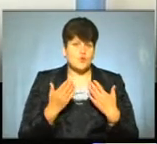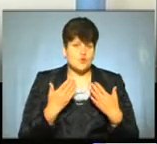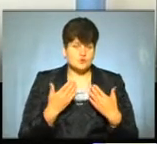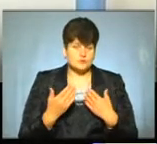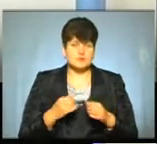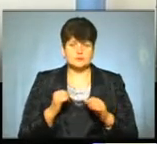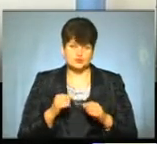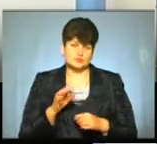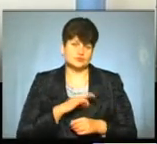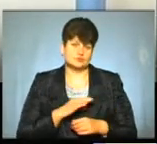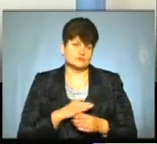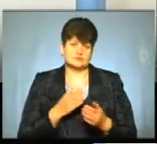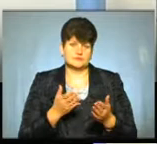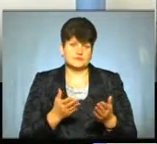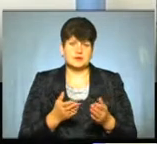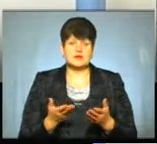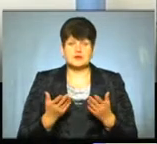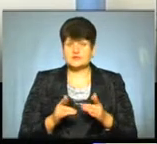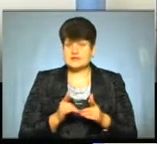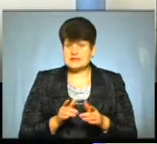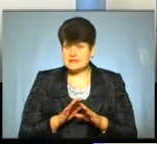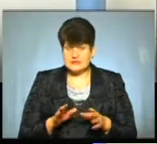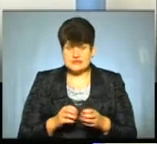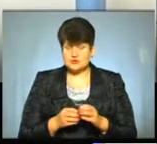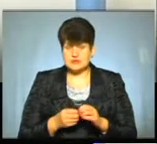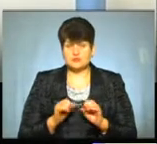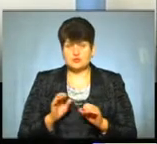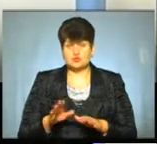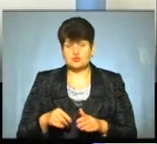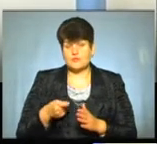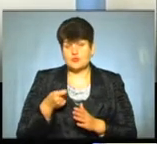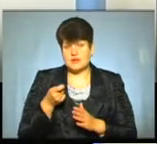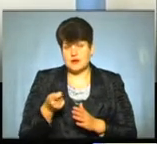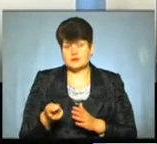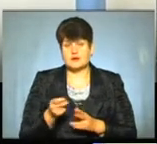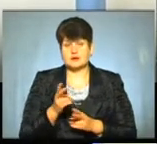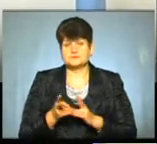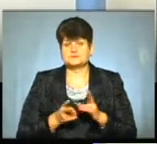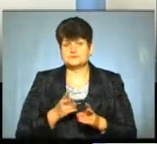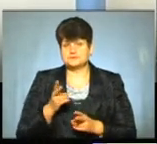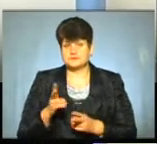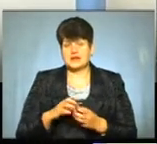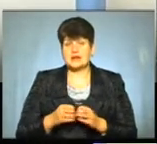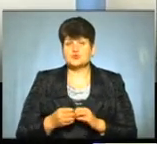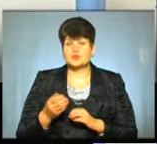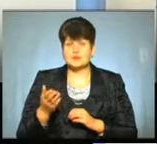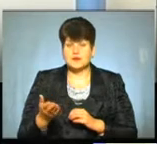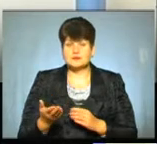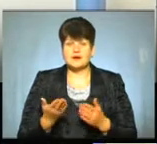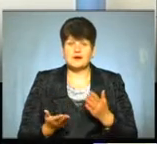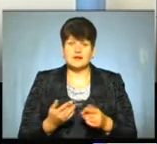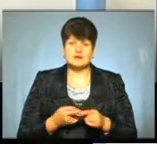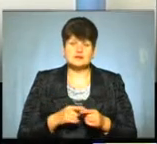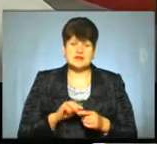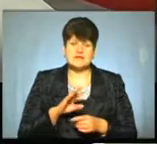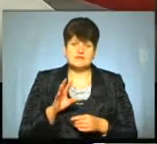можуть скористатися ними. Більше того, якщо вони будуть не згідні з результатом, вони можуть подати відповідну апеляцію на результат. Ну,